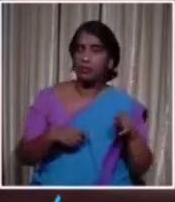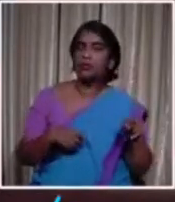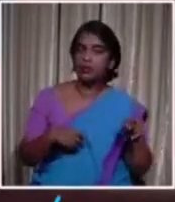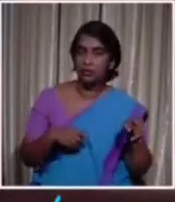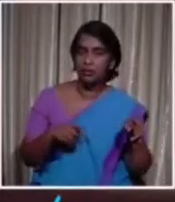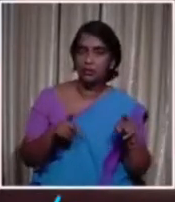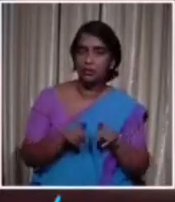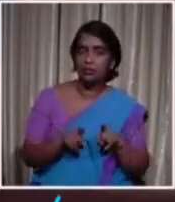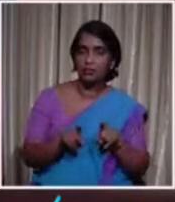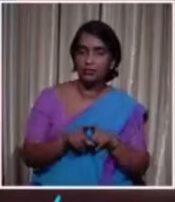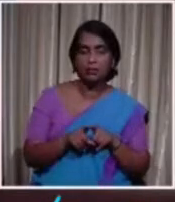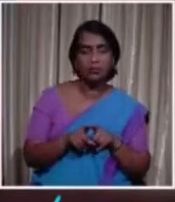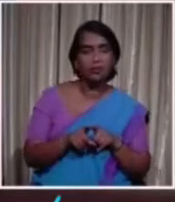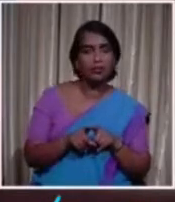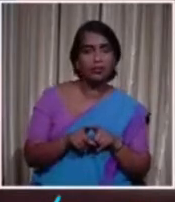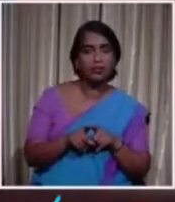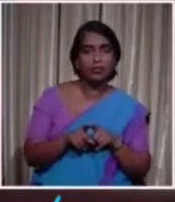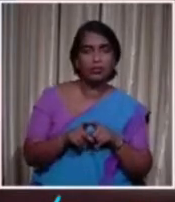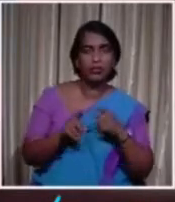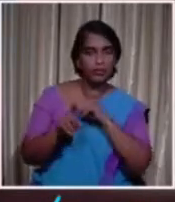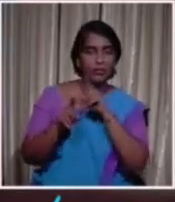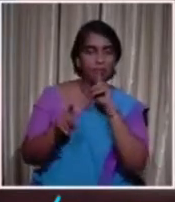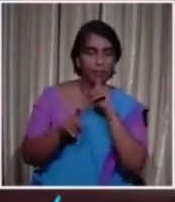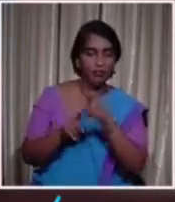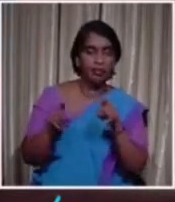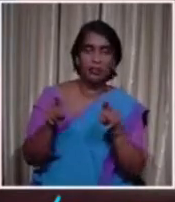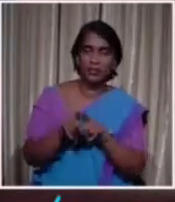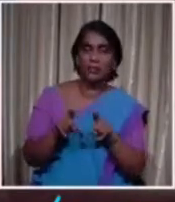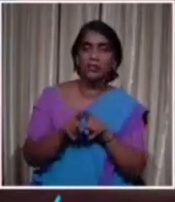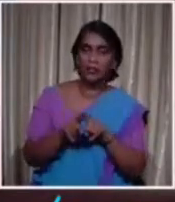दरुणा आर्थिक अर्बुद